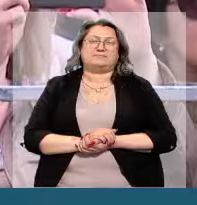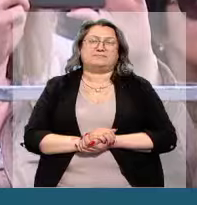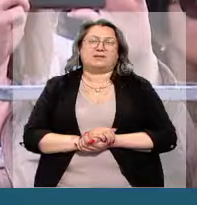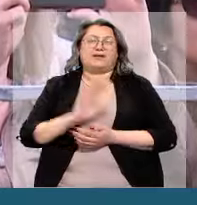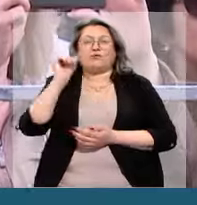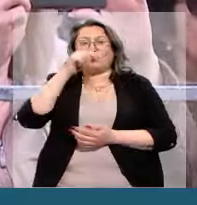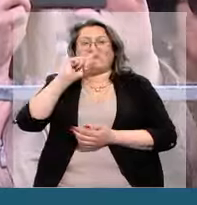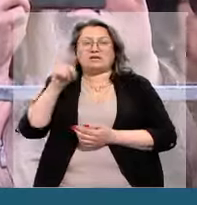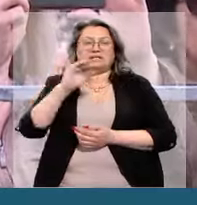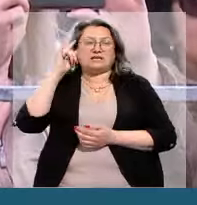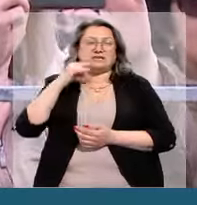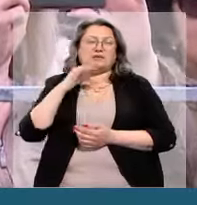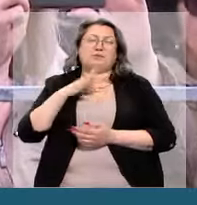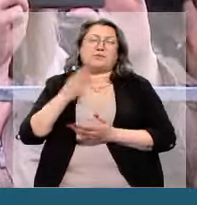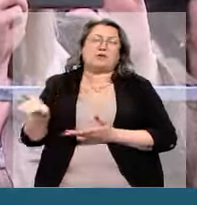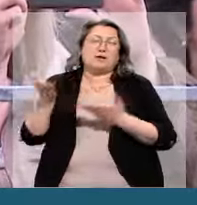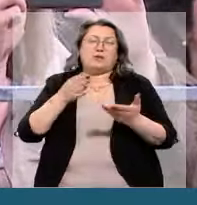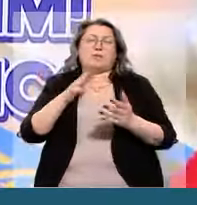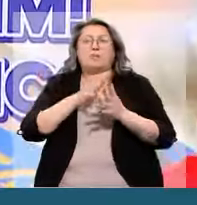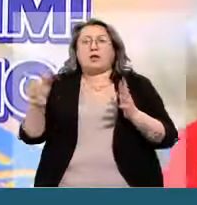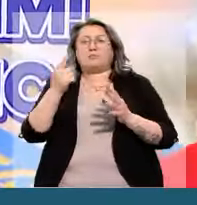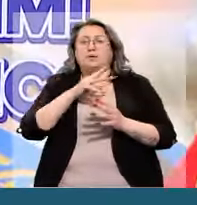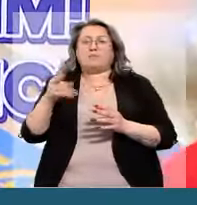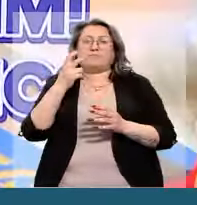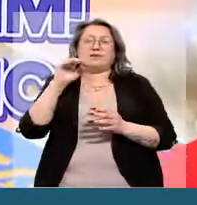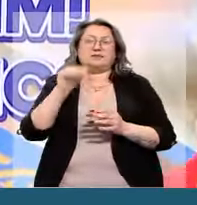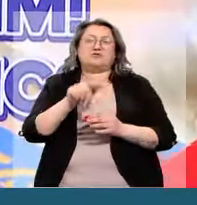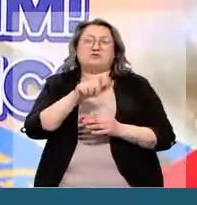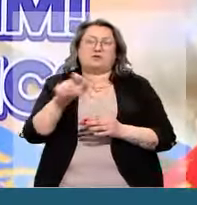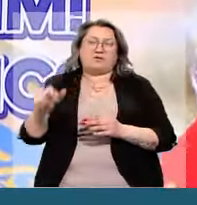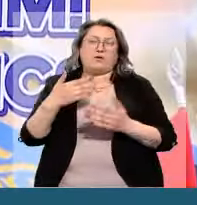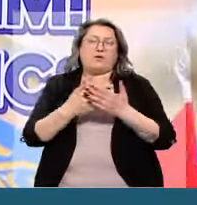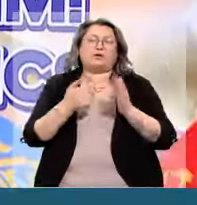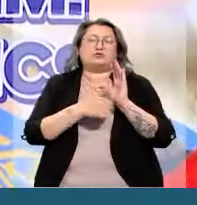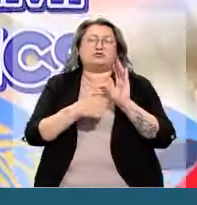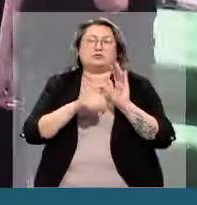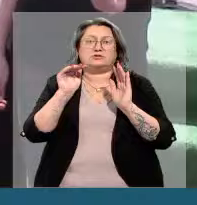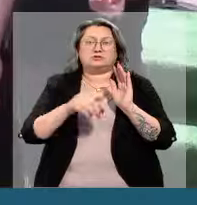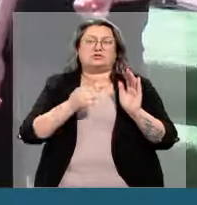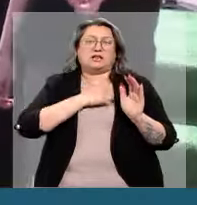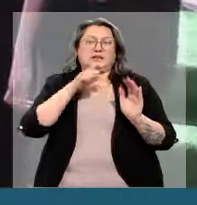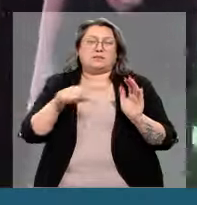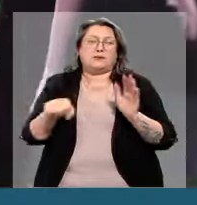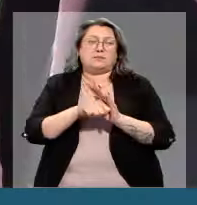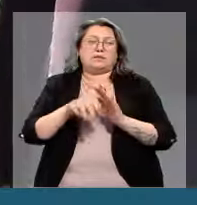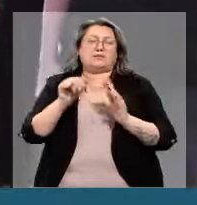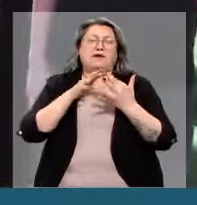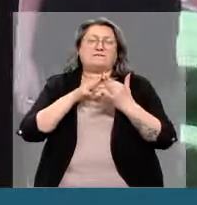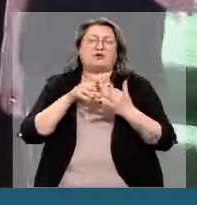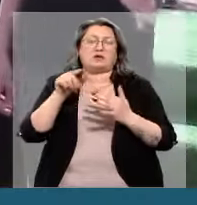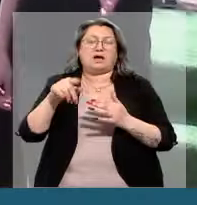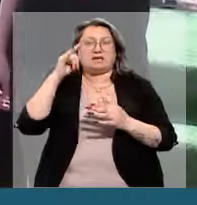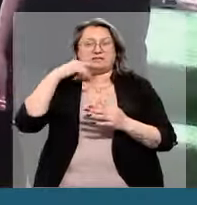В годы войны из Казахстана было призвано более 1 миллиона 200 тысяч человек. Около 600 тысяч солдат погибло на фронтах